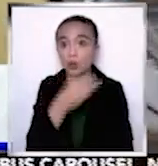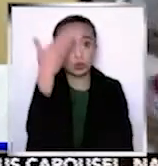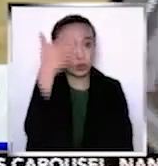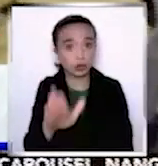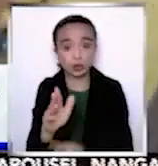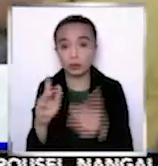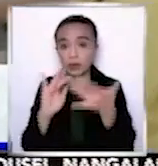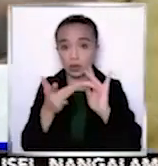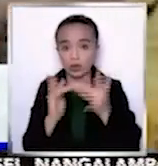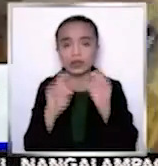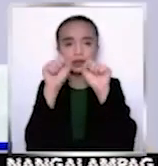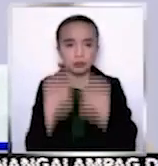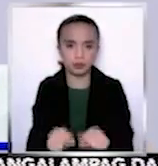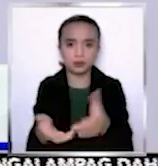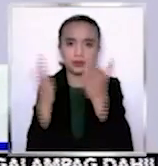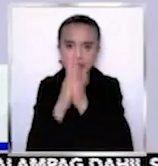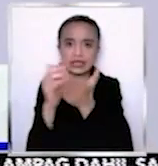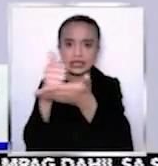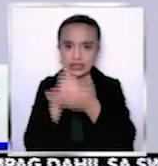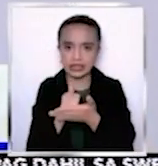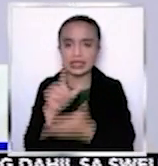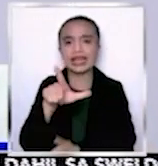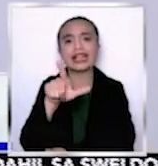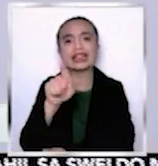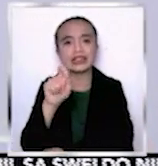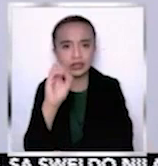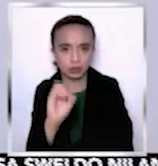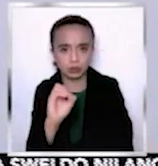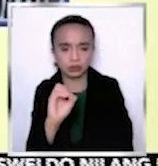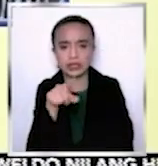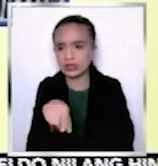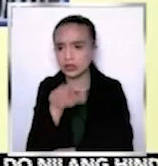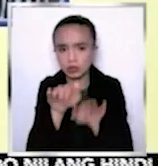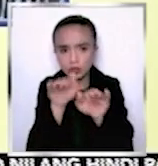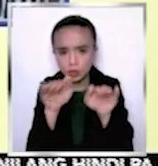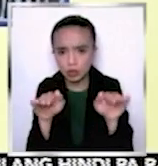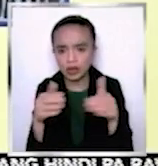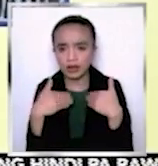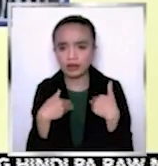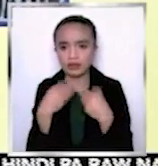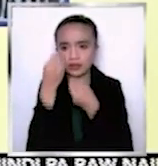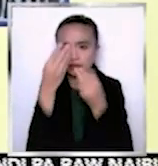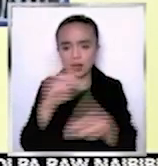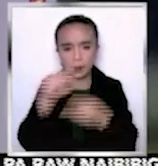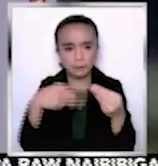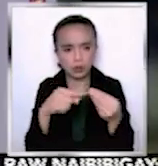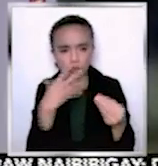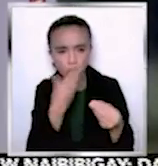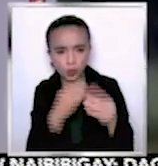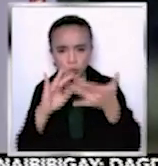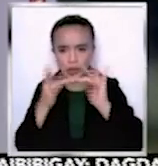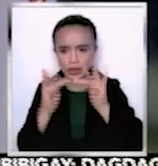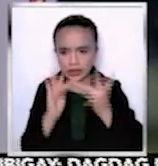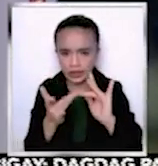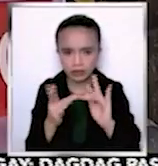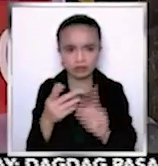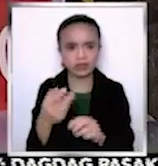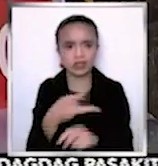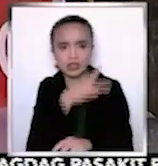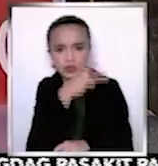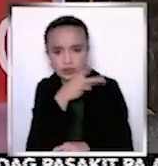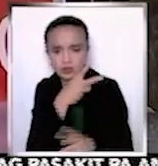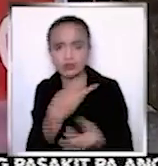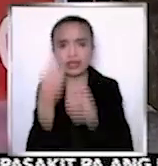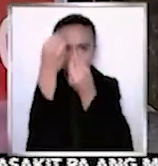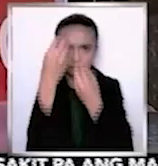maaaring humingi ng tulong mismo sa LTO. Nanawagan din sila sa mga may impormasyon tungkol sa online fixer na ipagbigay alam agad sa kanila. At